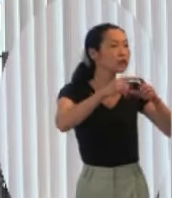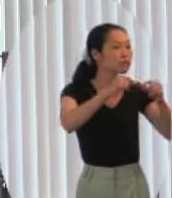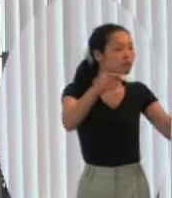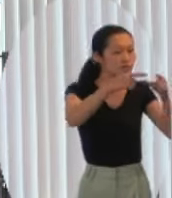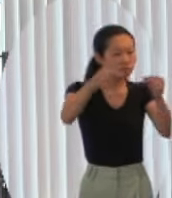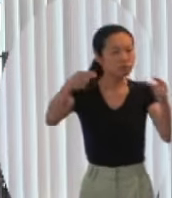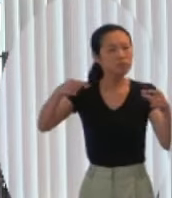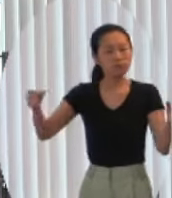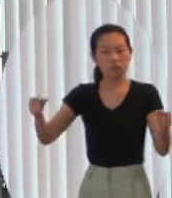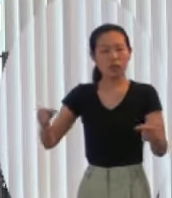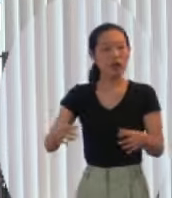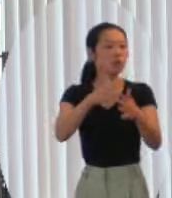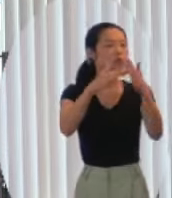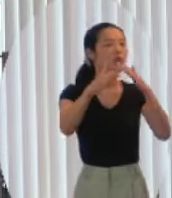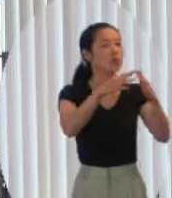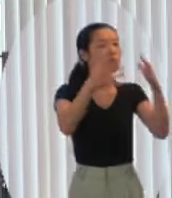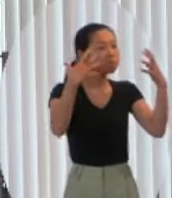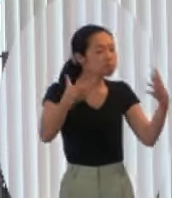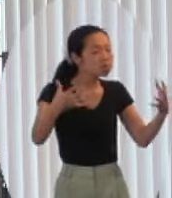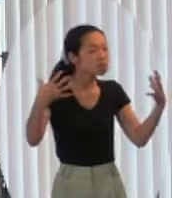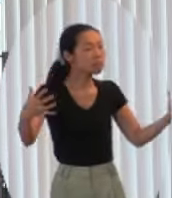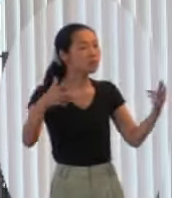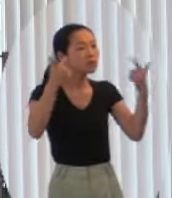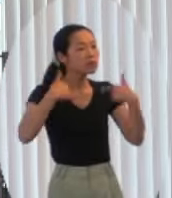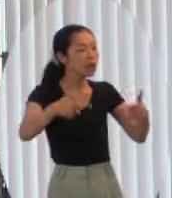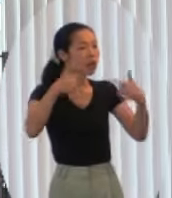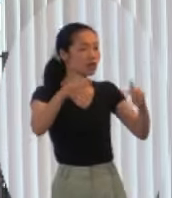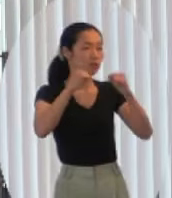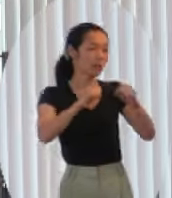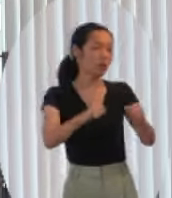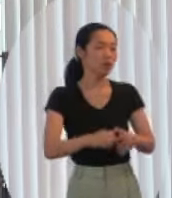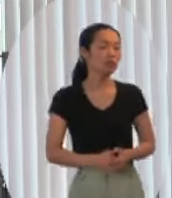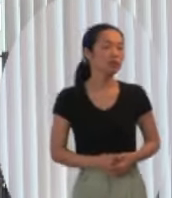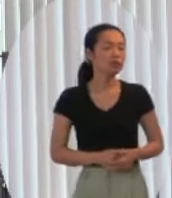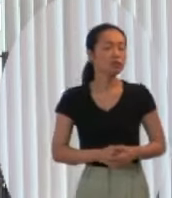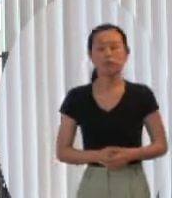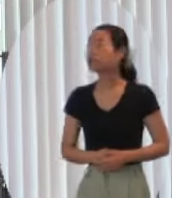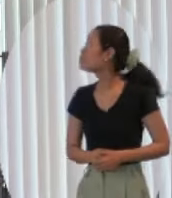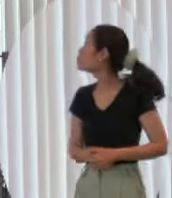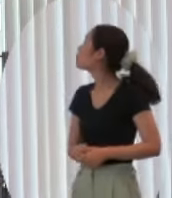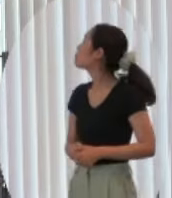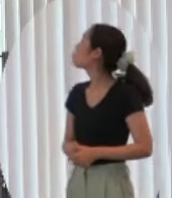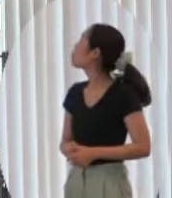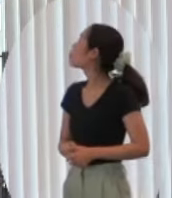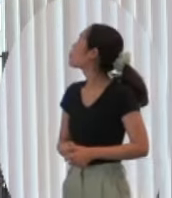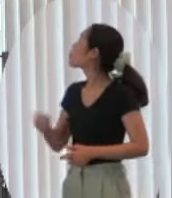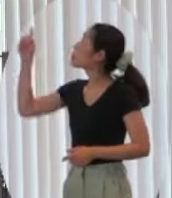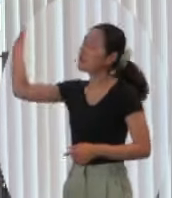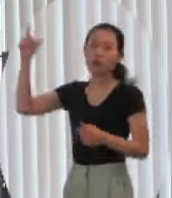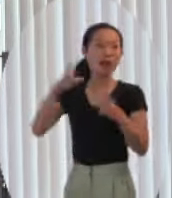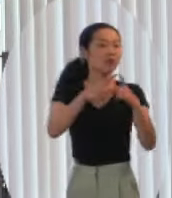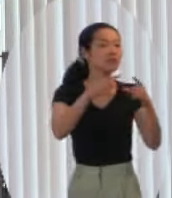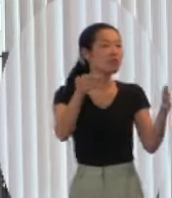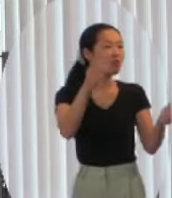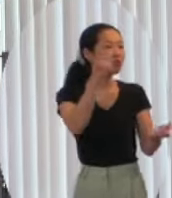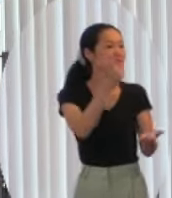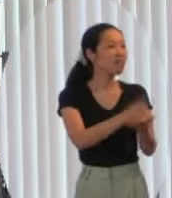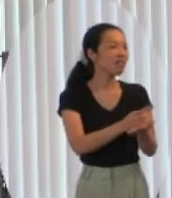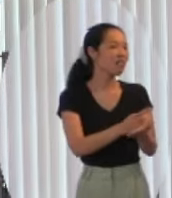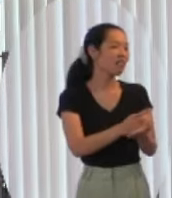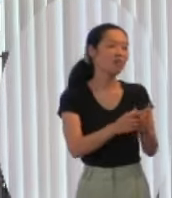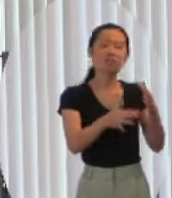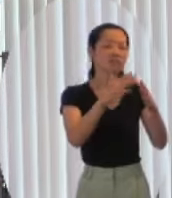紛争を抱えているということですね。日本は幸い赤くなっていないんですね。その